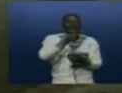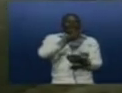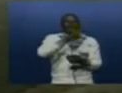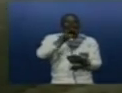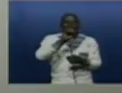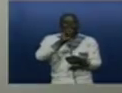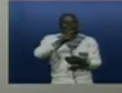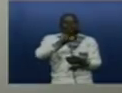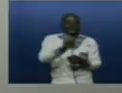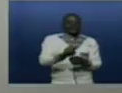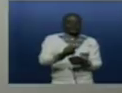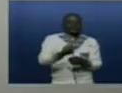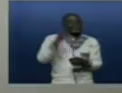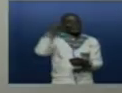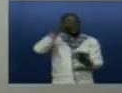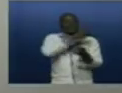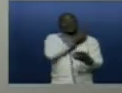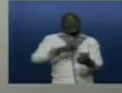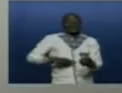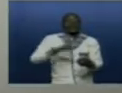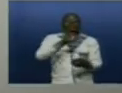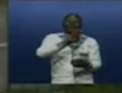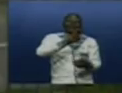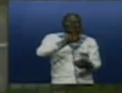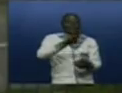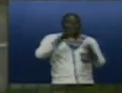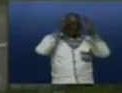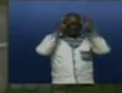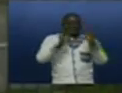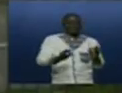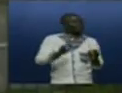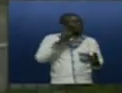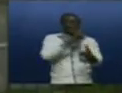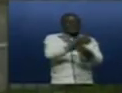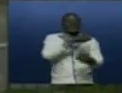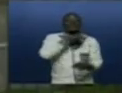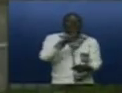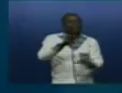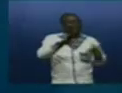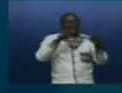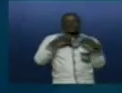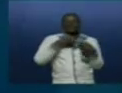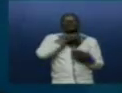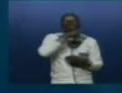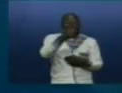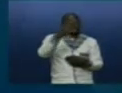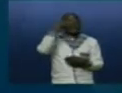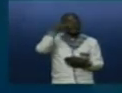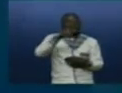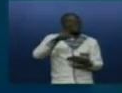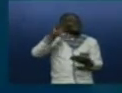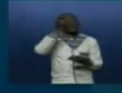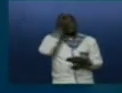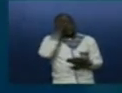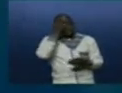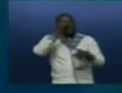Le chef de la diplomatie cubaine estime, lui, que cette décision est injustifiée, infondée, inacceptable. Il a appelé Washington à cesser de politiser ce sujet et